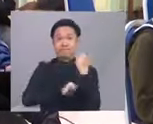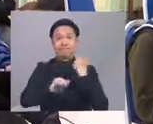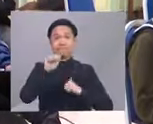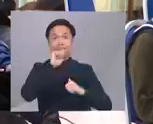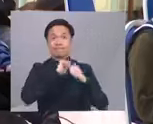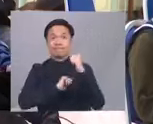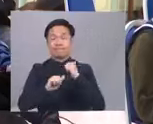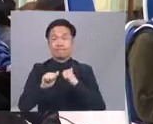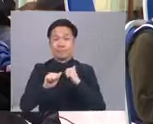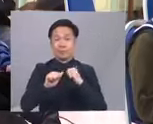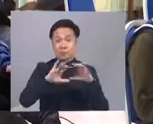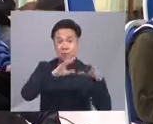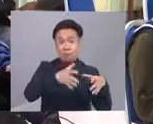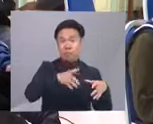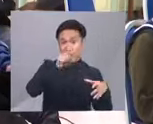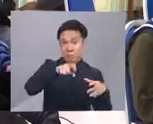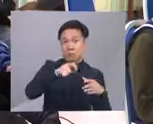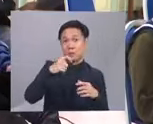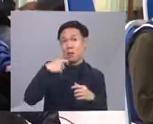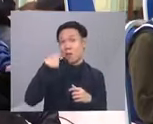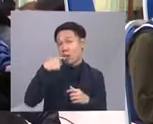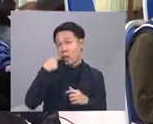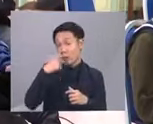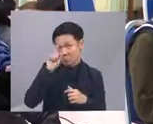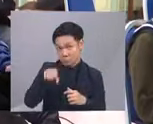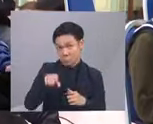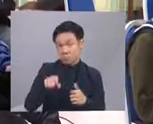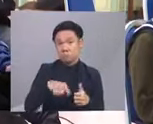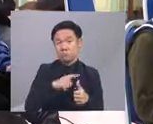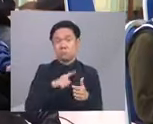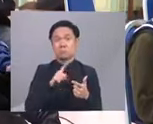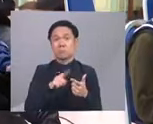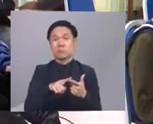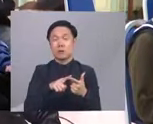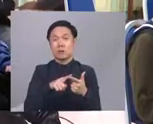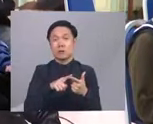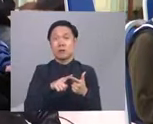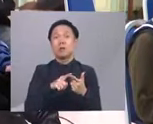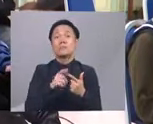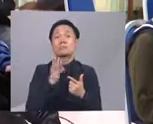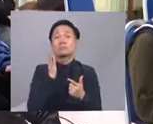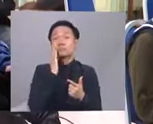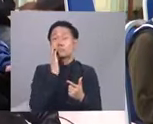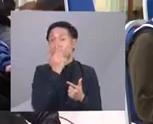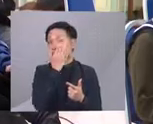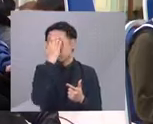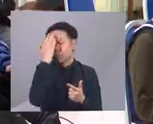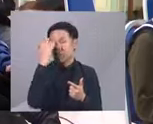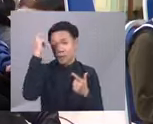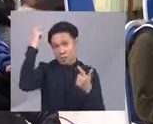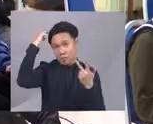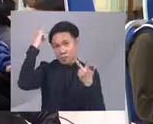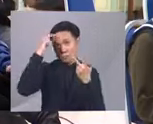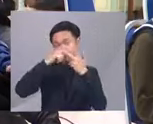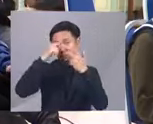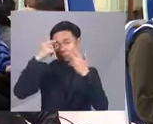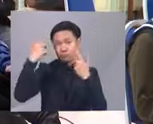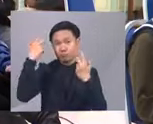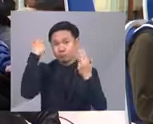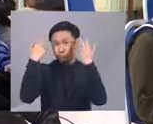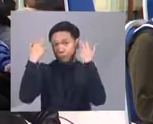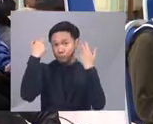perlu menjalankan ujian saringan? Dan soalan kedua pastinya ia melibatkan makeup dan dandanan rambut. Konsep dia sama